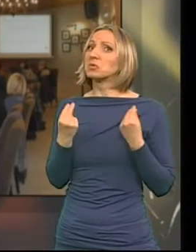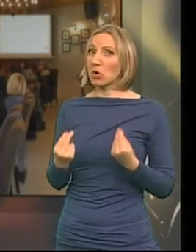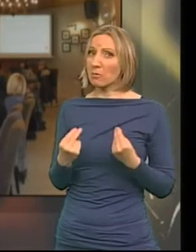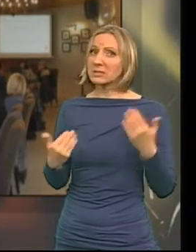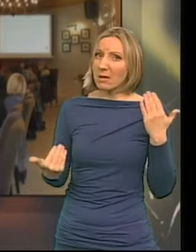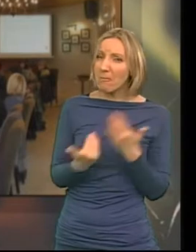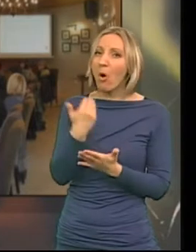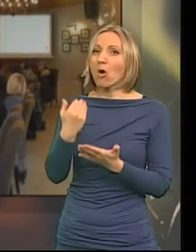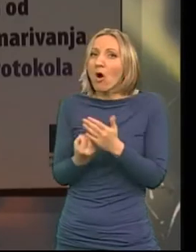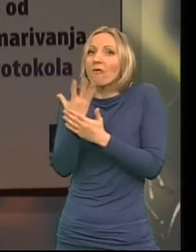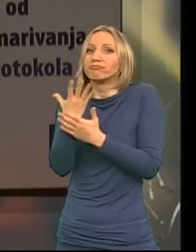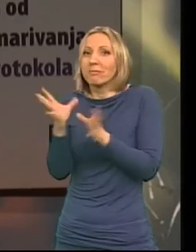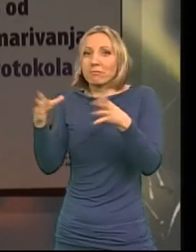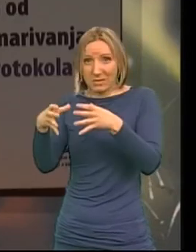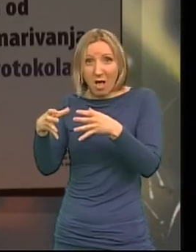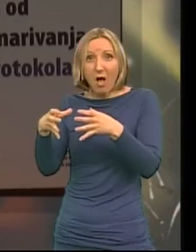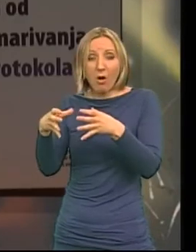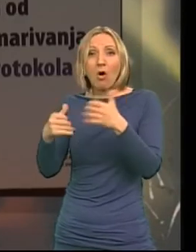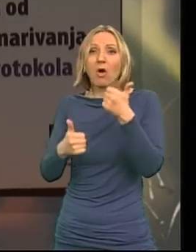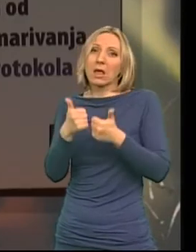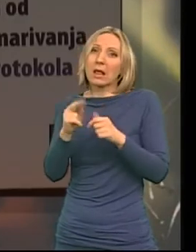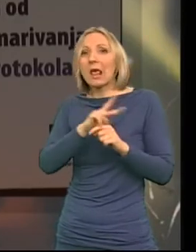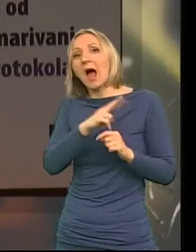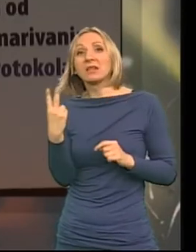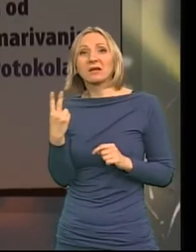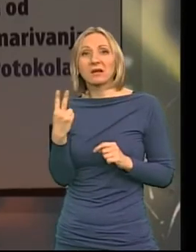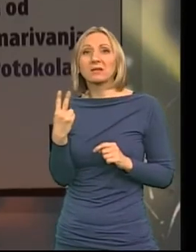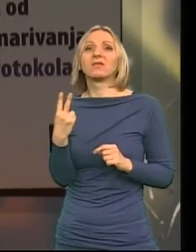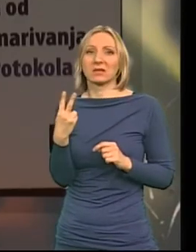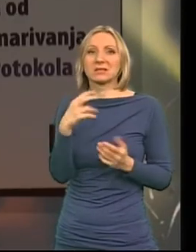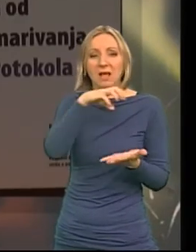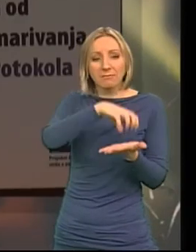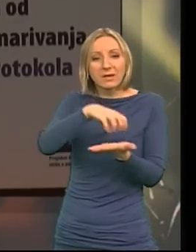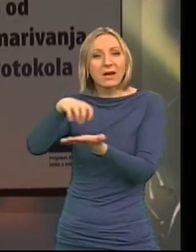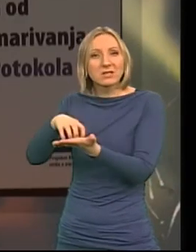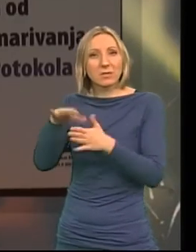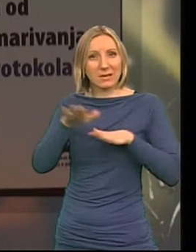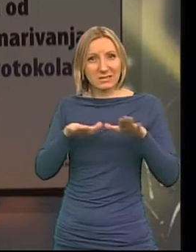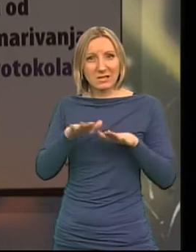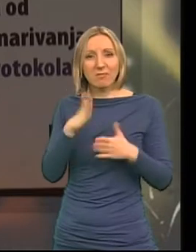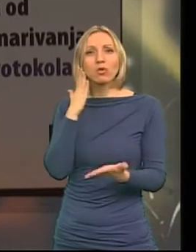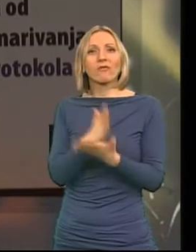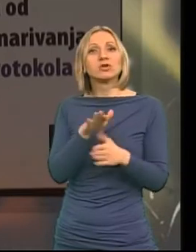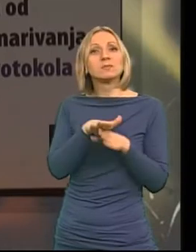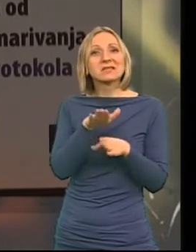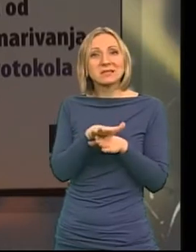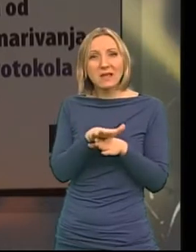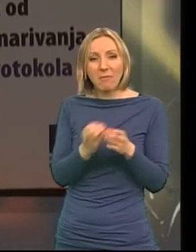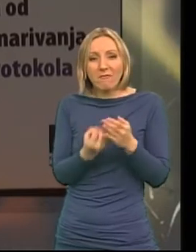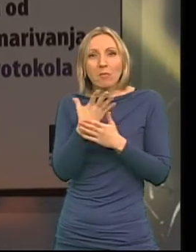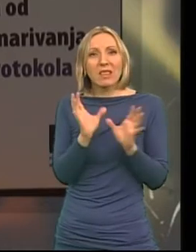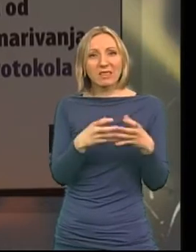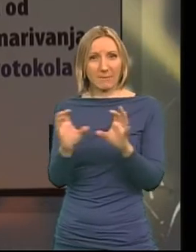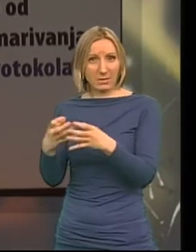opet uspostavi jedno takvo telo, ili alternativa je bila da se pri resornim ministarstvima, odgovarajućim sistemima, formiraju timovi,